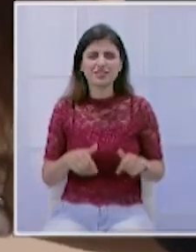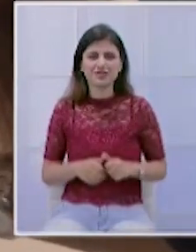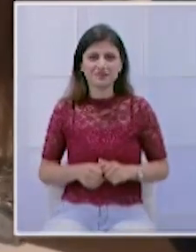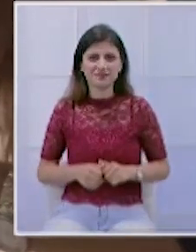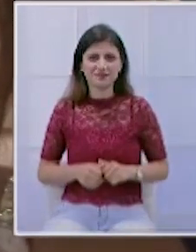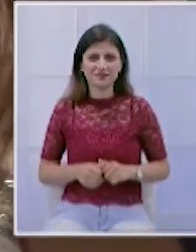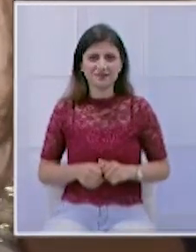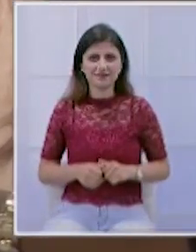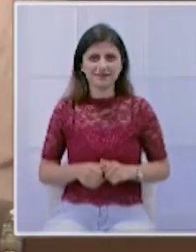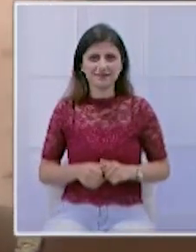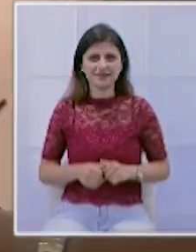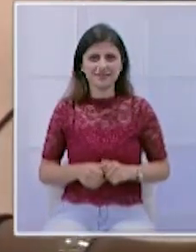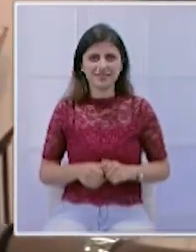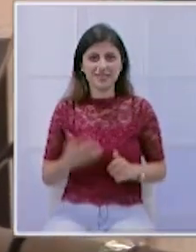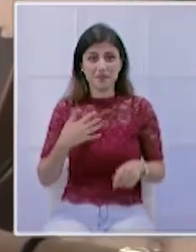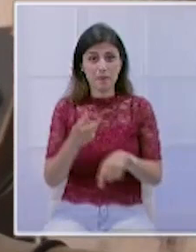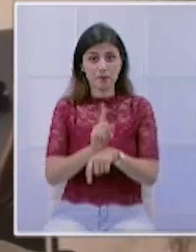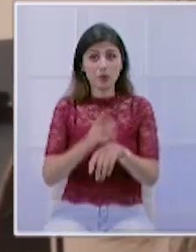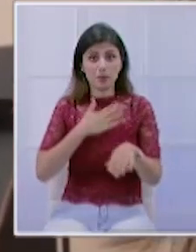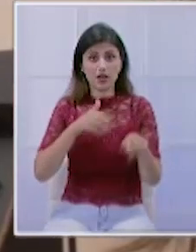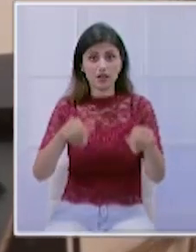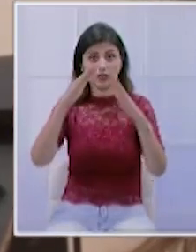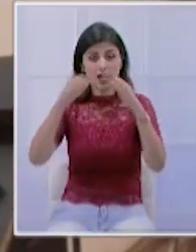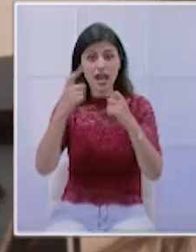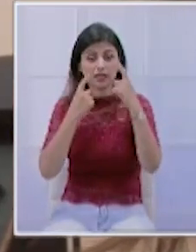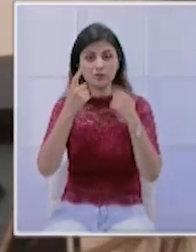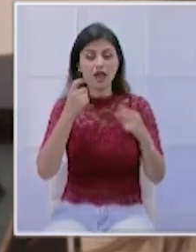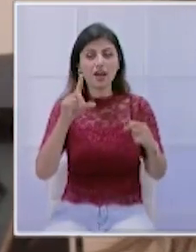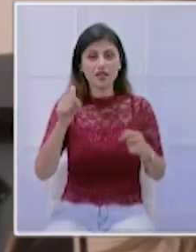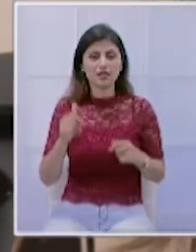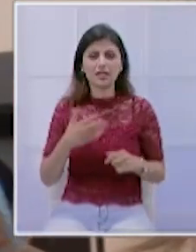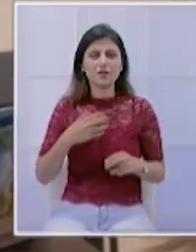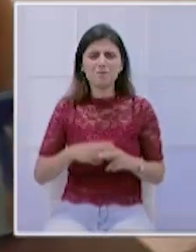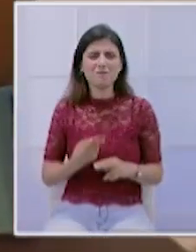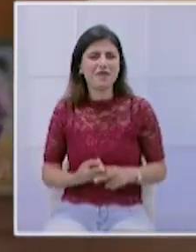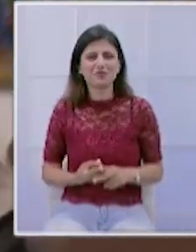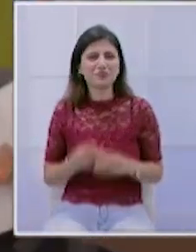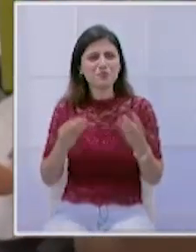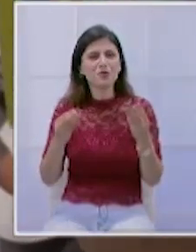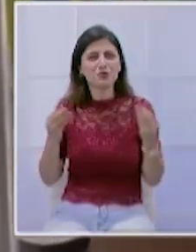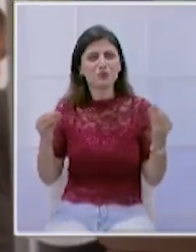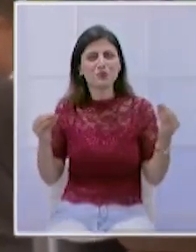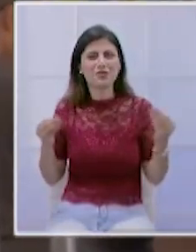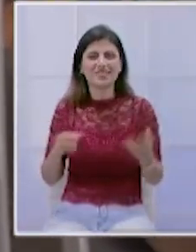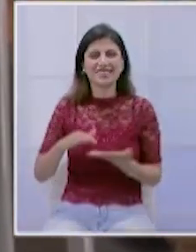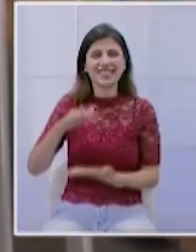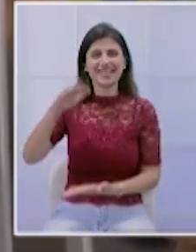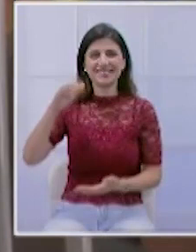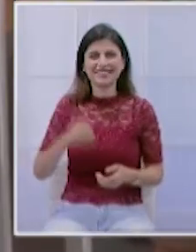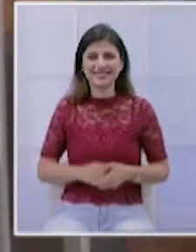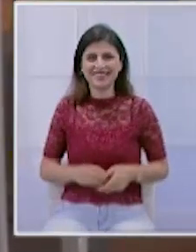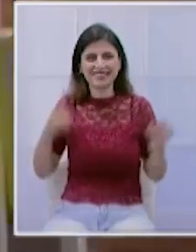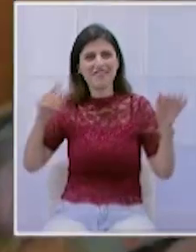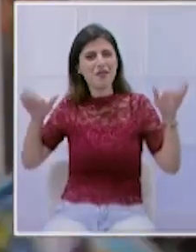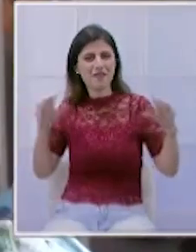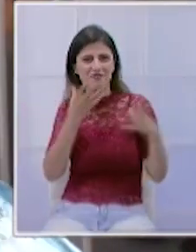aici, la Casa Experimentelor? Da. Cât de mult? Mult, mult, mult, cât o paștere. Da? Și ce ai văzut pe aici?